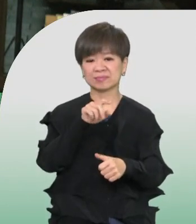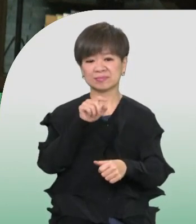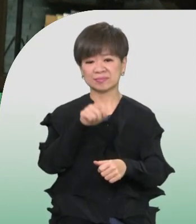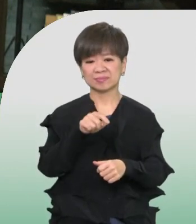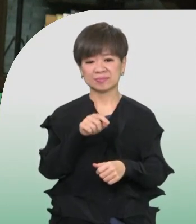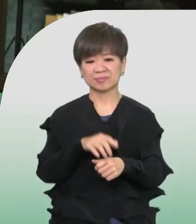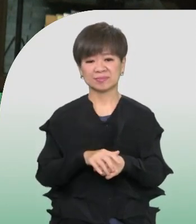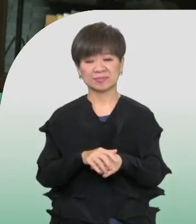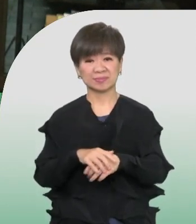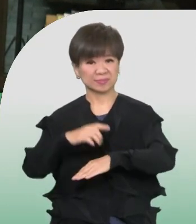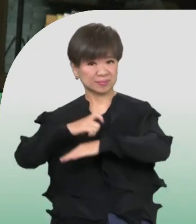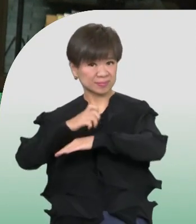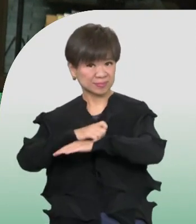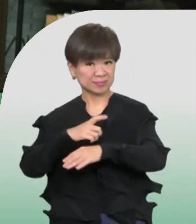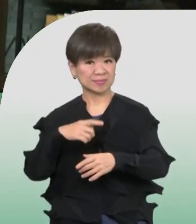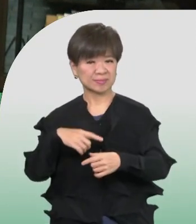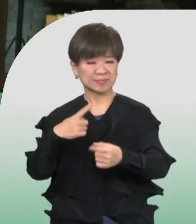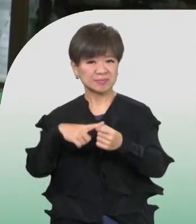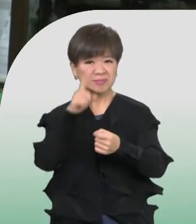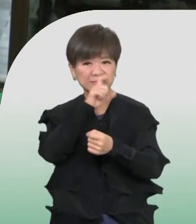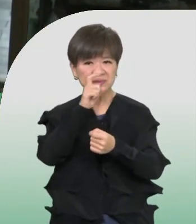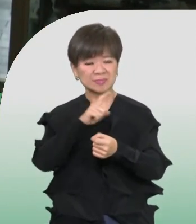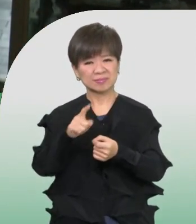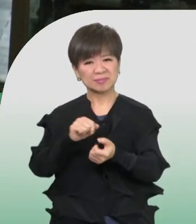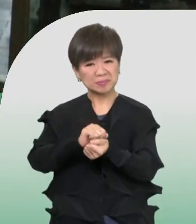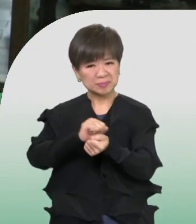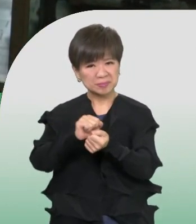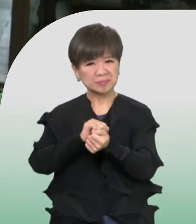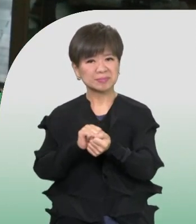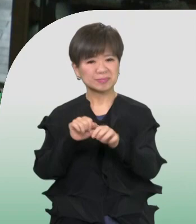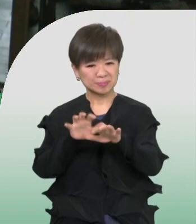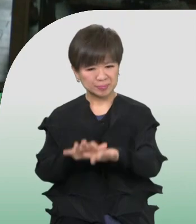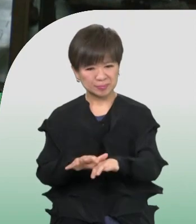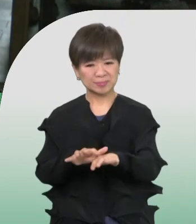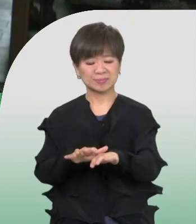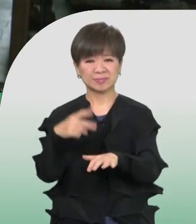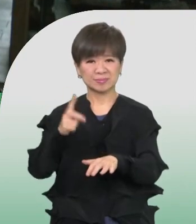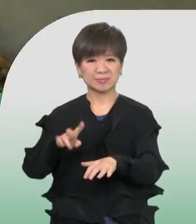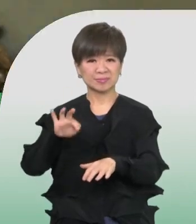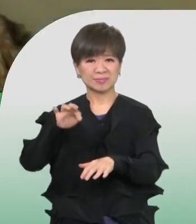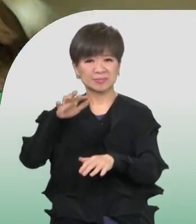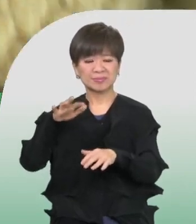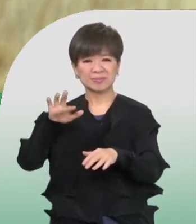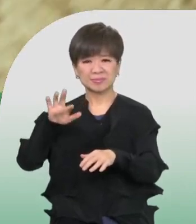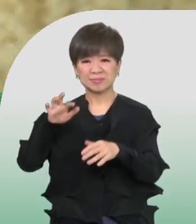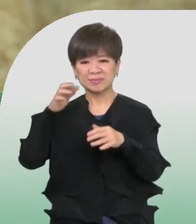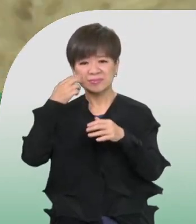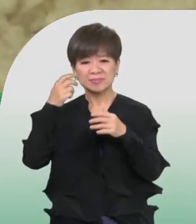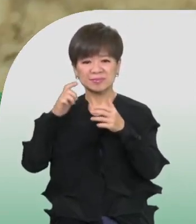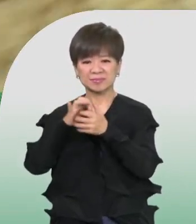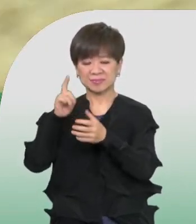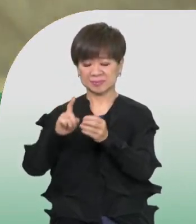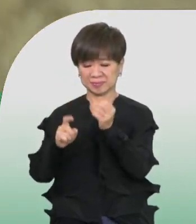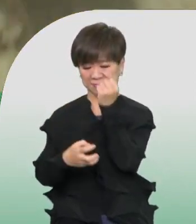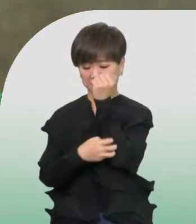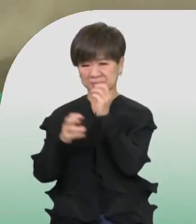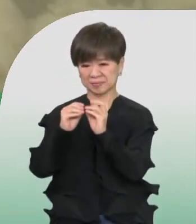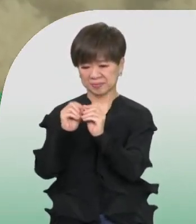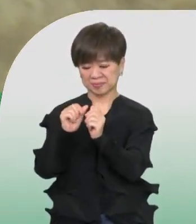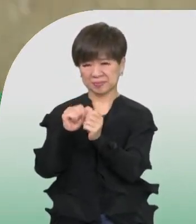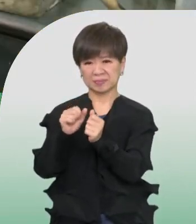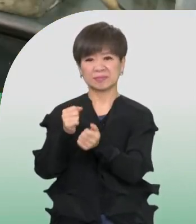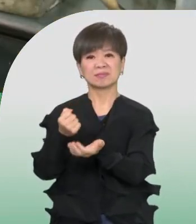你也虾仁要用米酒洗过，还就是野姜花根你也准备好了哟，弄成粉了，所以